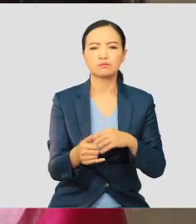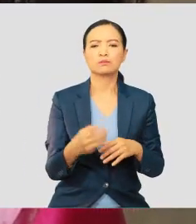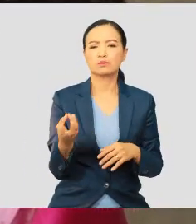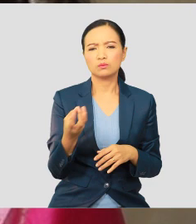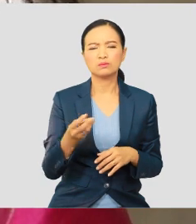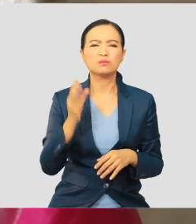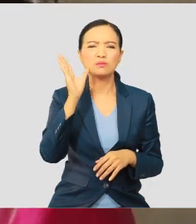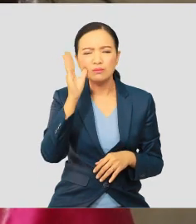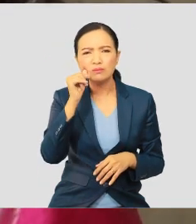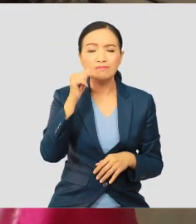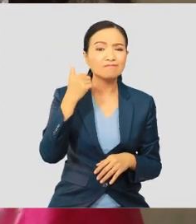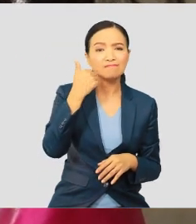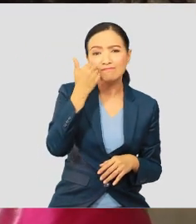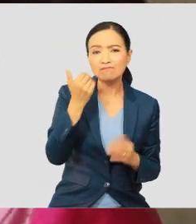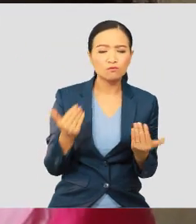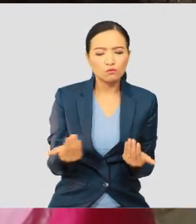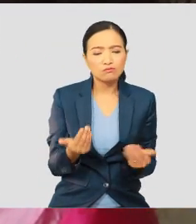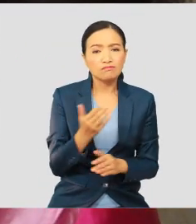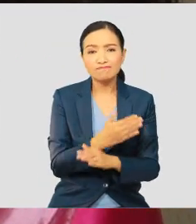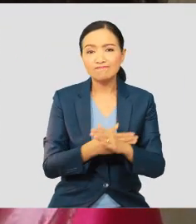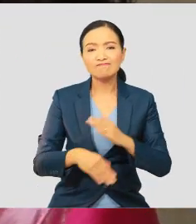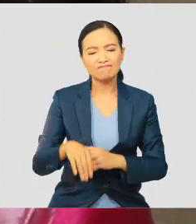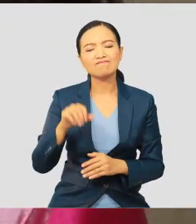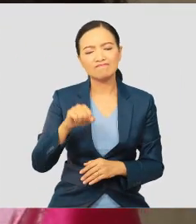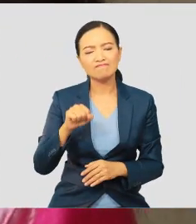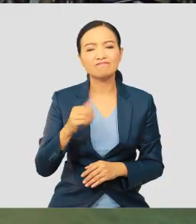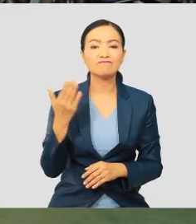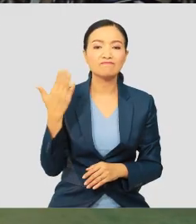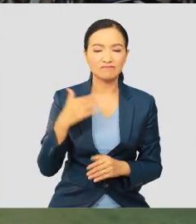อกพ่อแม่อาจจะอายที่ลูกพิการอะไรอย่างเงี้ยค่ะ